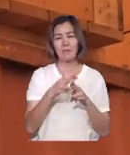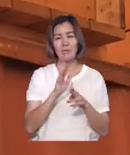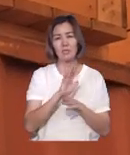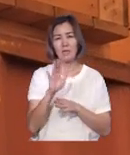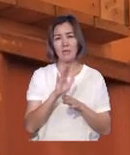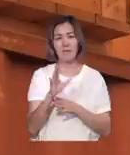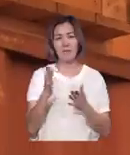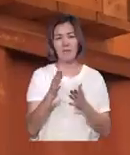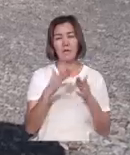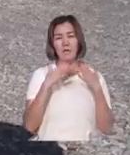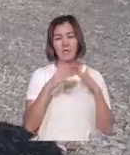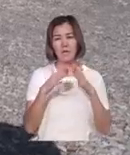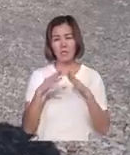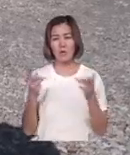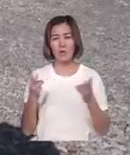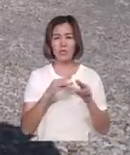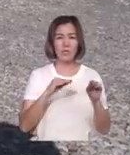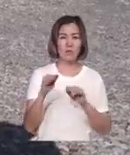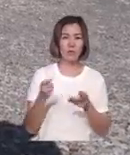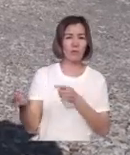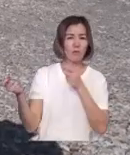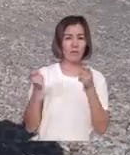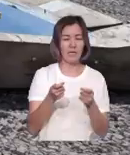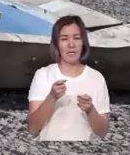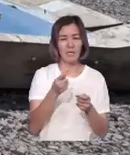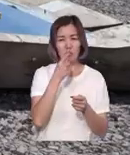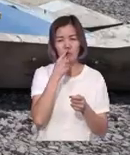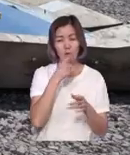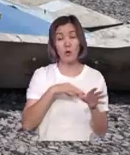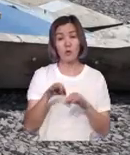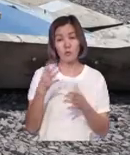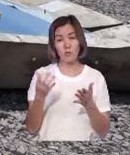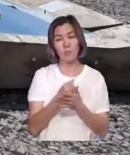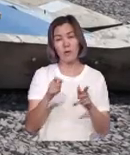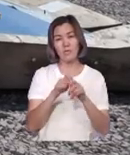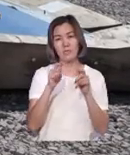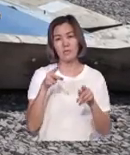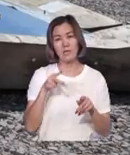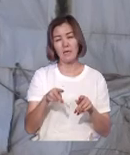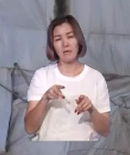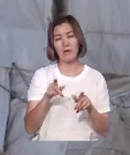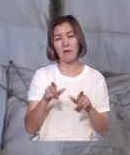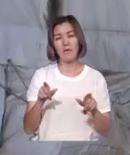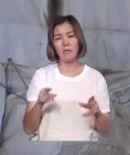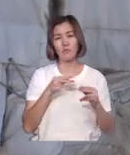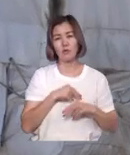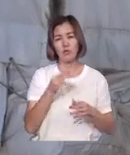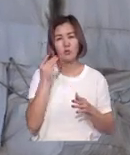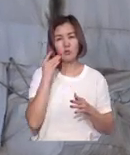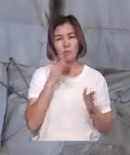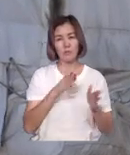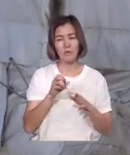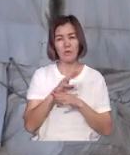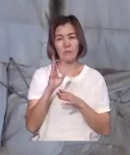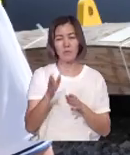Сарыөзектегі сақтау қоймасына қажетті құрал материалдары жеткізіліп жатыр. Жоба сәтті жүзеге асса, 2000-нан астам адам тұрақты жұмыспен